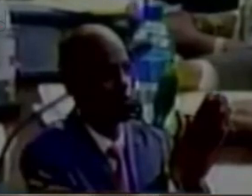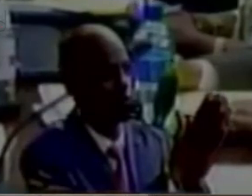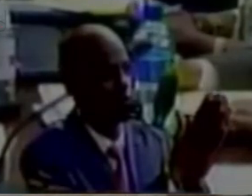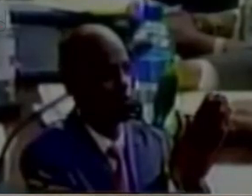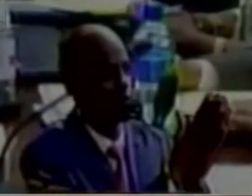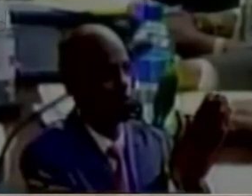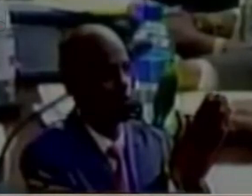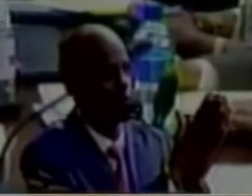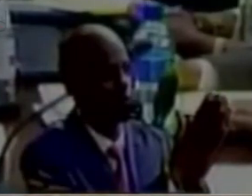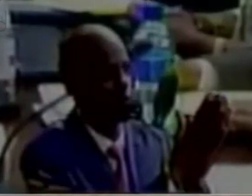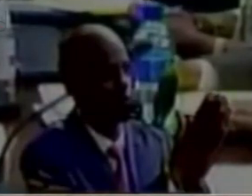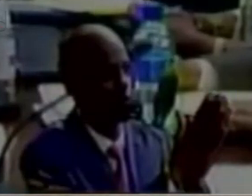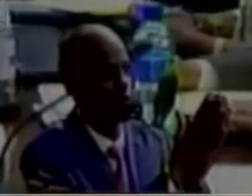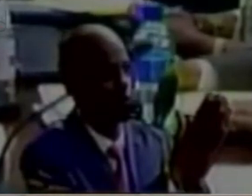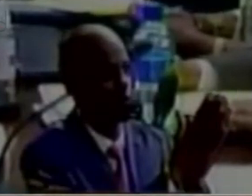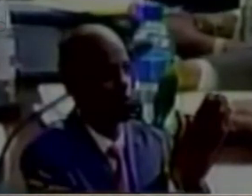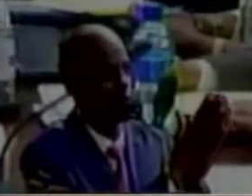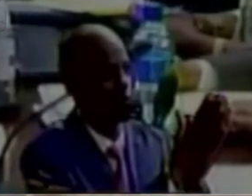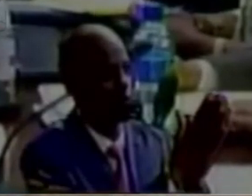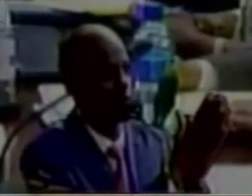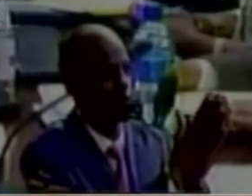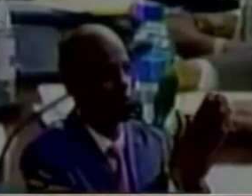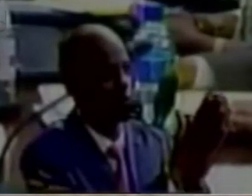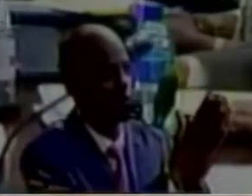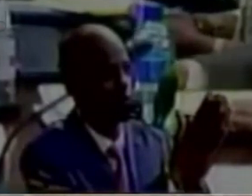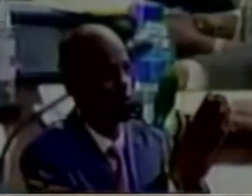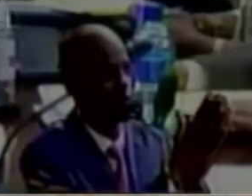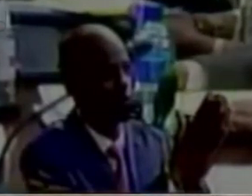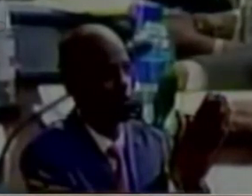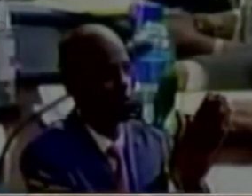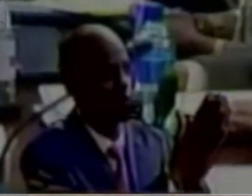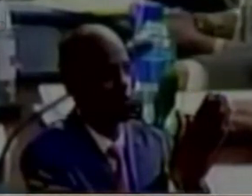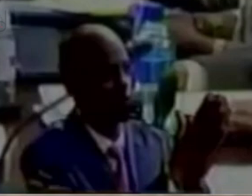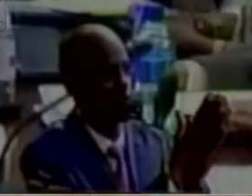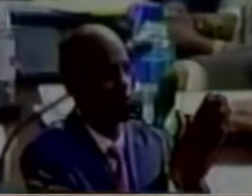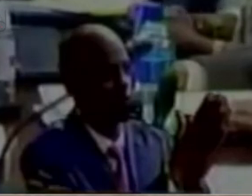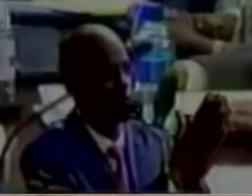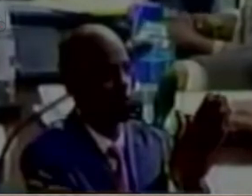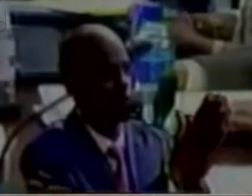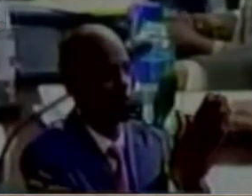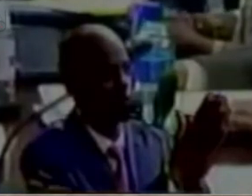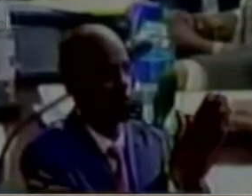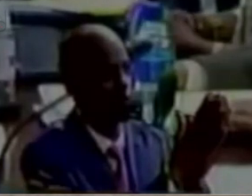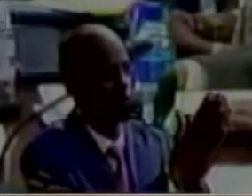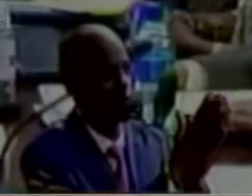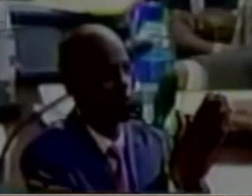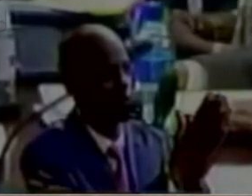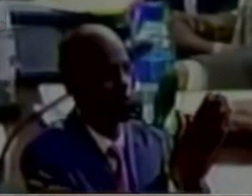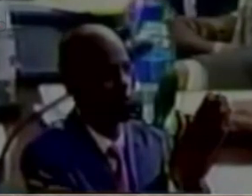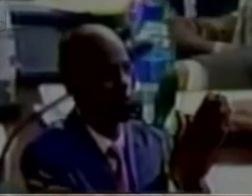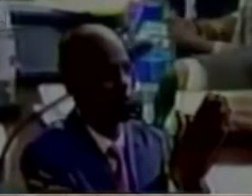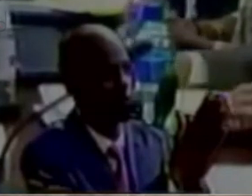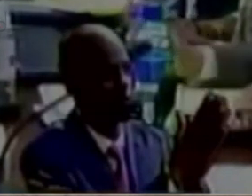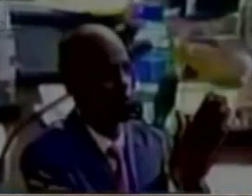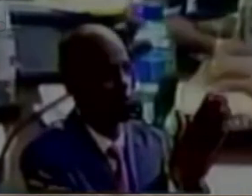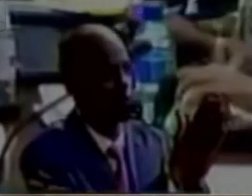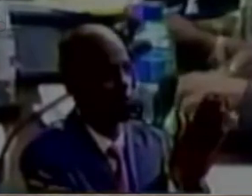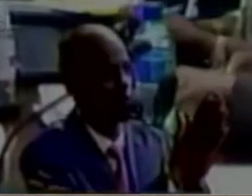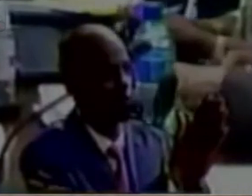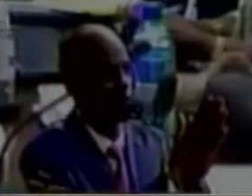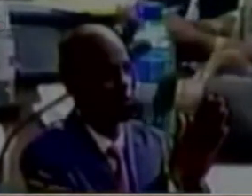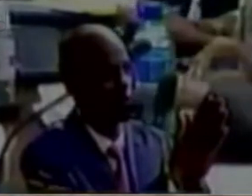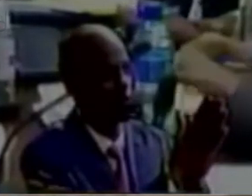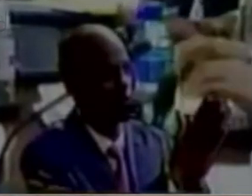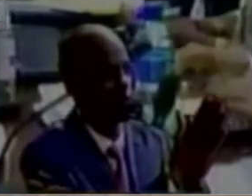par les ressources que vous avez reçues du CRIF de 40 millions de dollars, qui sont 4